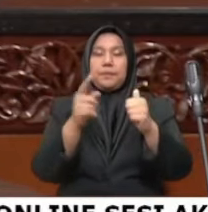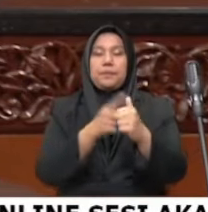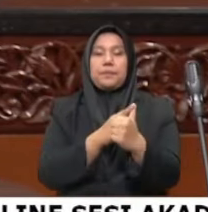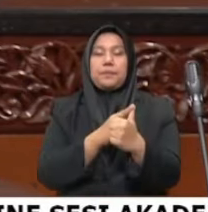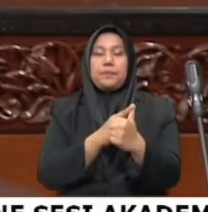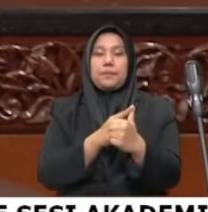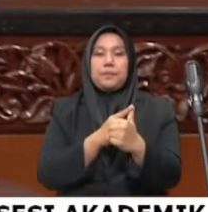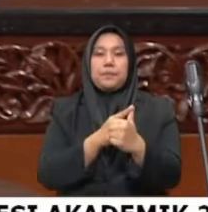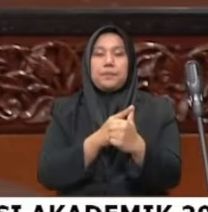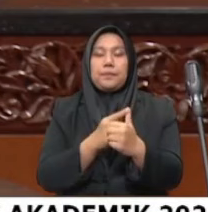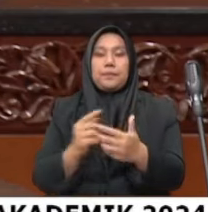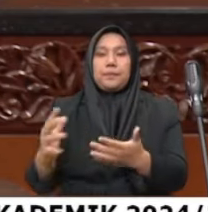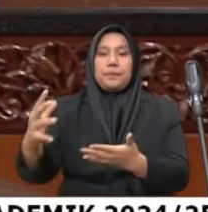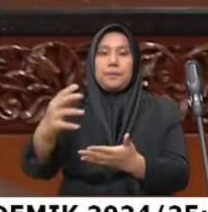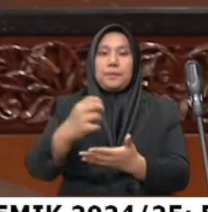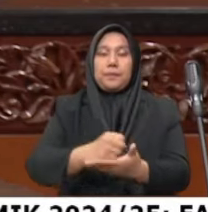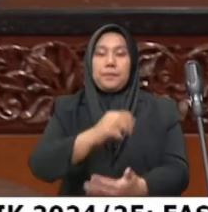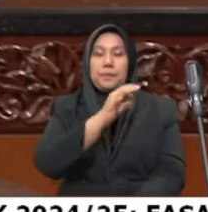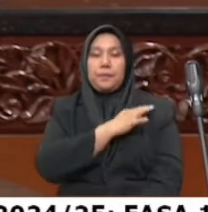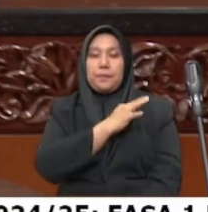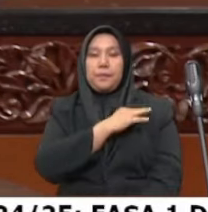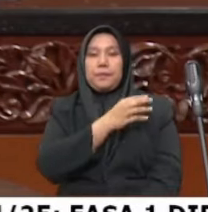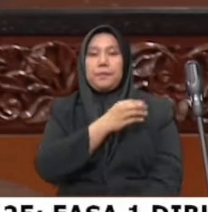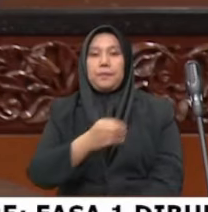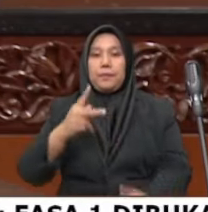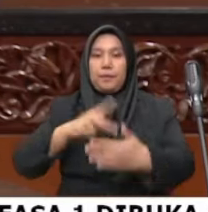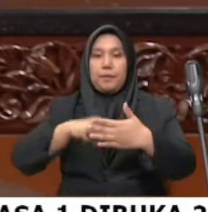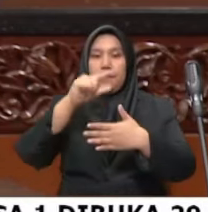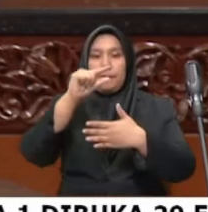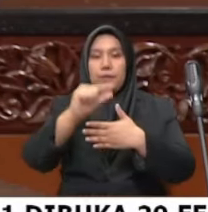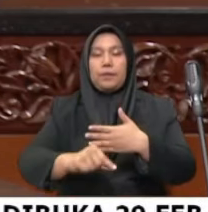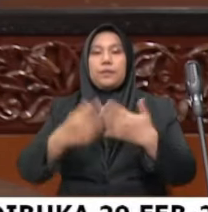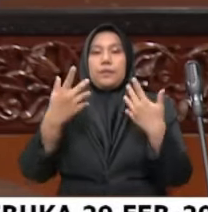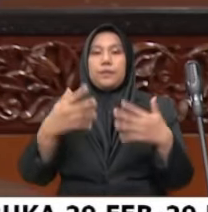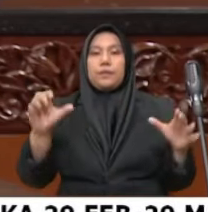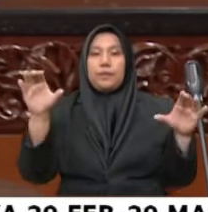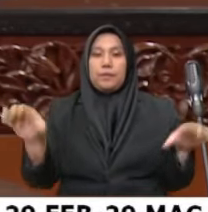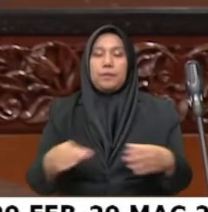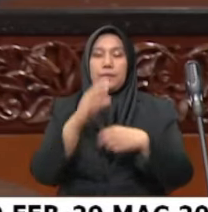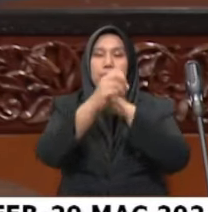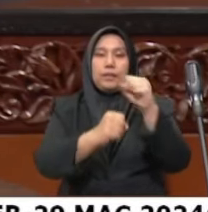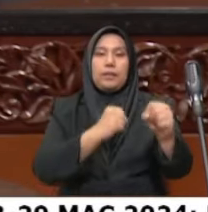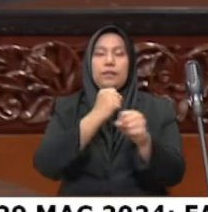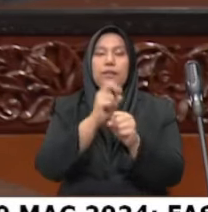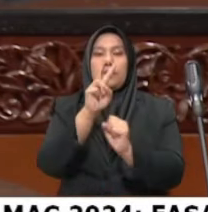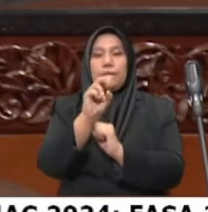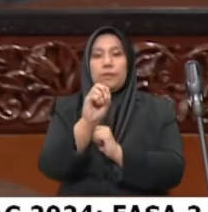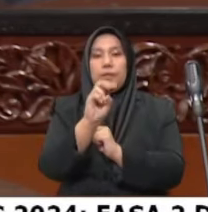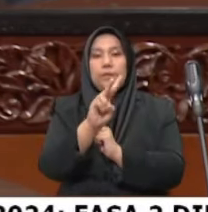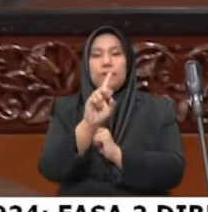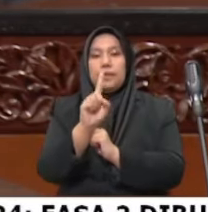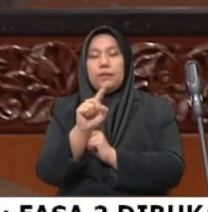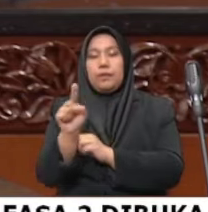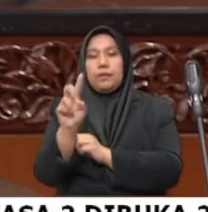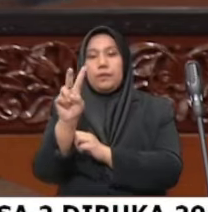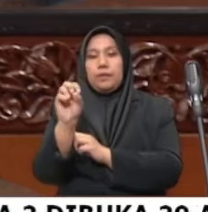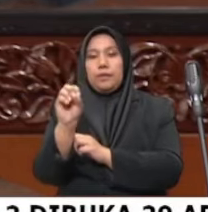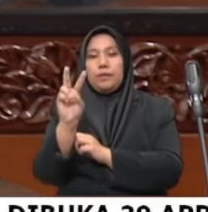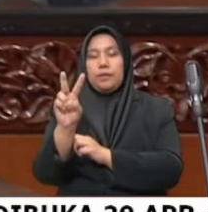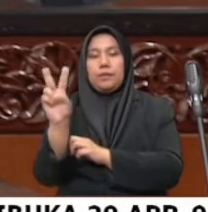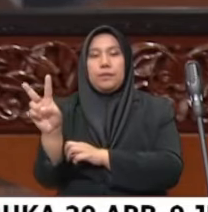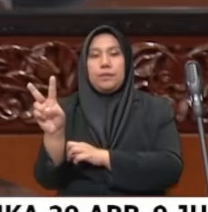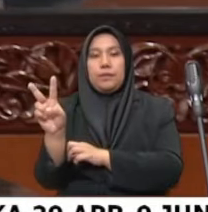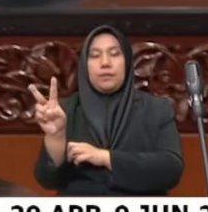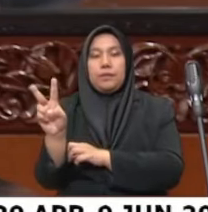merangkumi inisiatif dan program yang telah dilaksanakan pada tahun 2021 hingga tahun 2022, sasaran